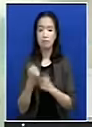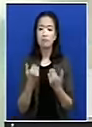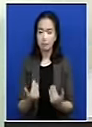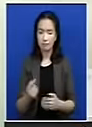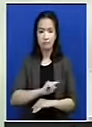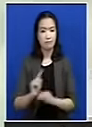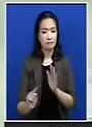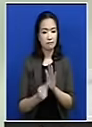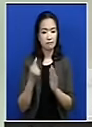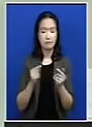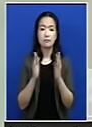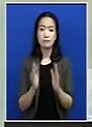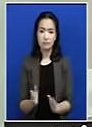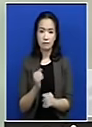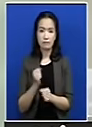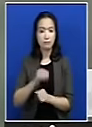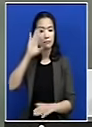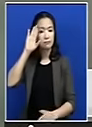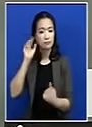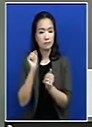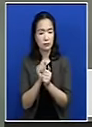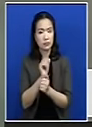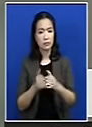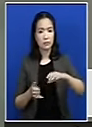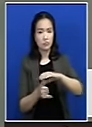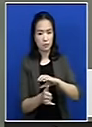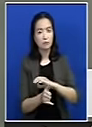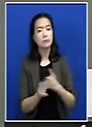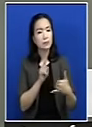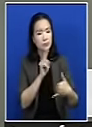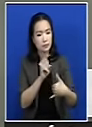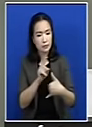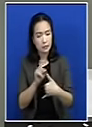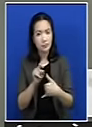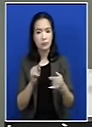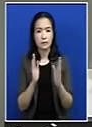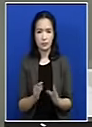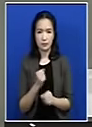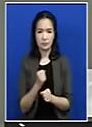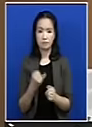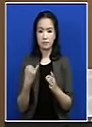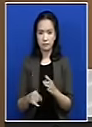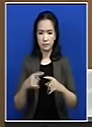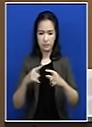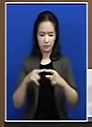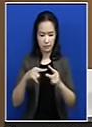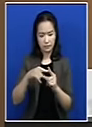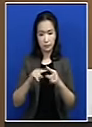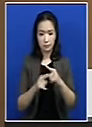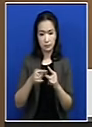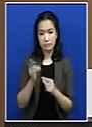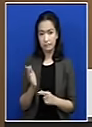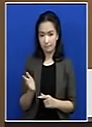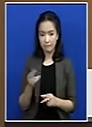นี้เป็นวันแรกค่ะที่เจ้าหน้าที่เข้าไปแจ้งข้อกล่าวหาและสอบปากคำผู้ต้องหานะคะที่เป็นผู้ขับรถเบนซ์ค่ะ